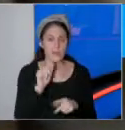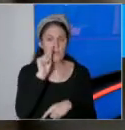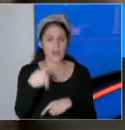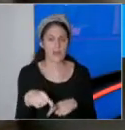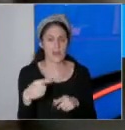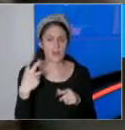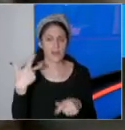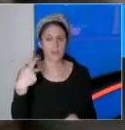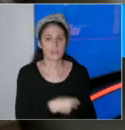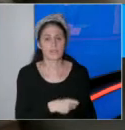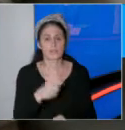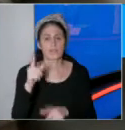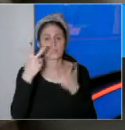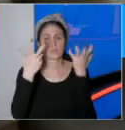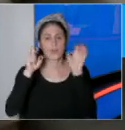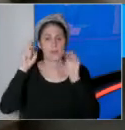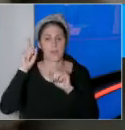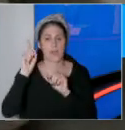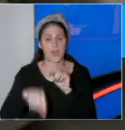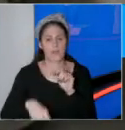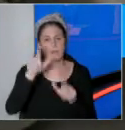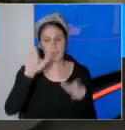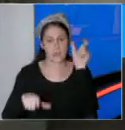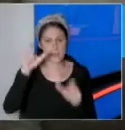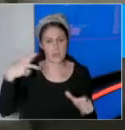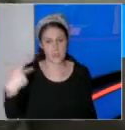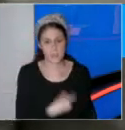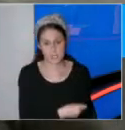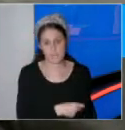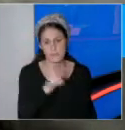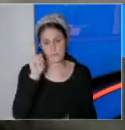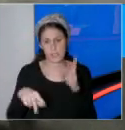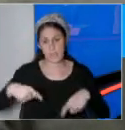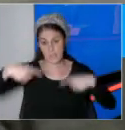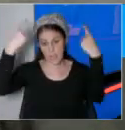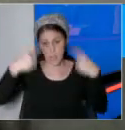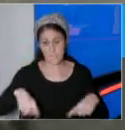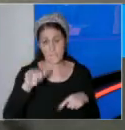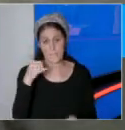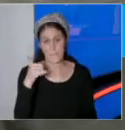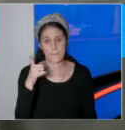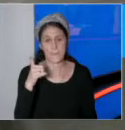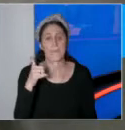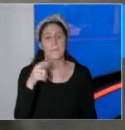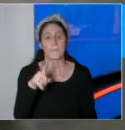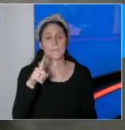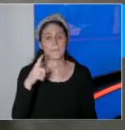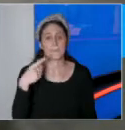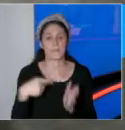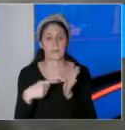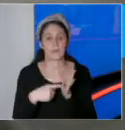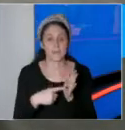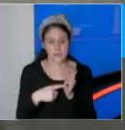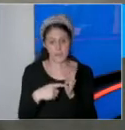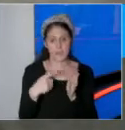לכדי 80,000 בני אדם מחוסנים. ואם תרסת ביום? את זה, ביום. כן. ולכן, אם תהיה